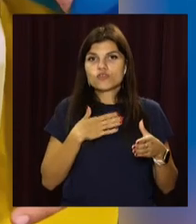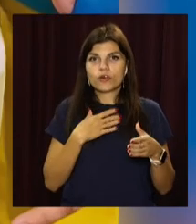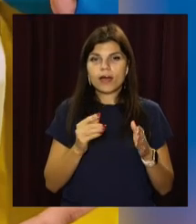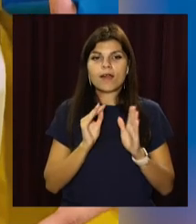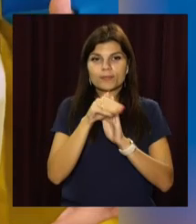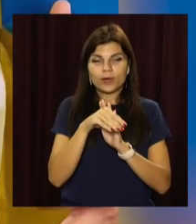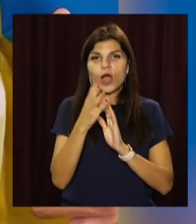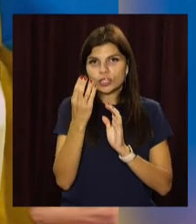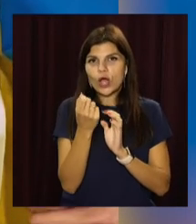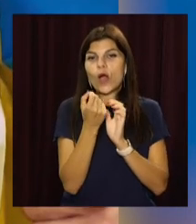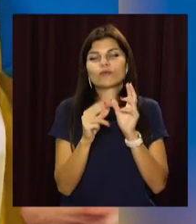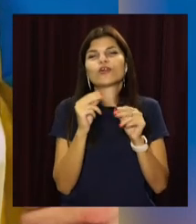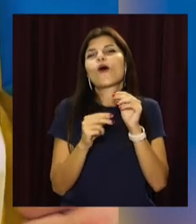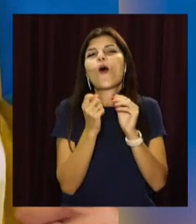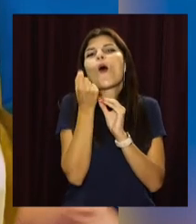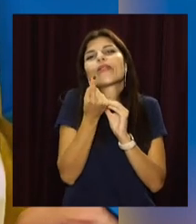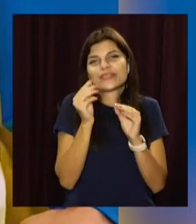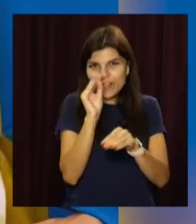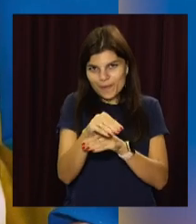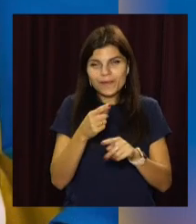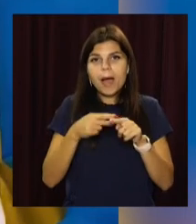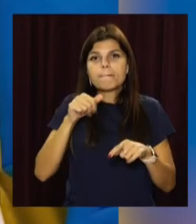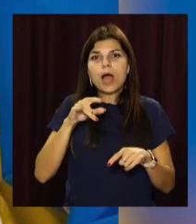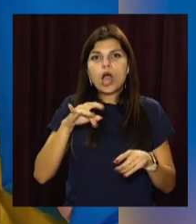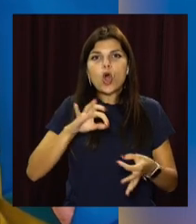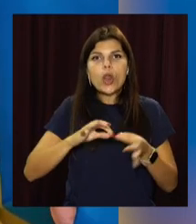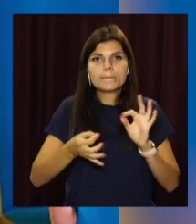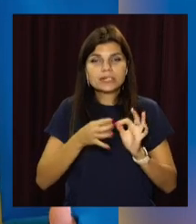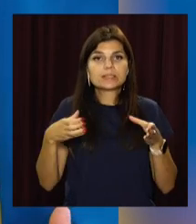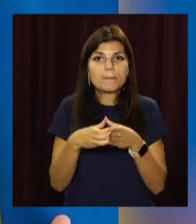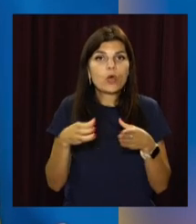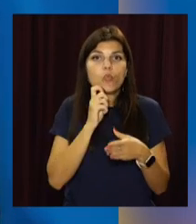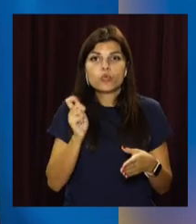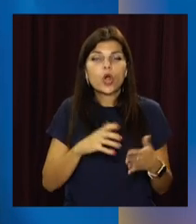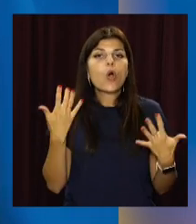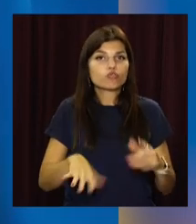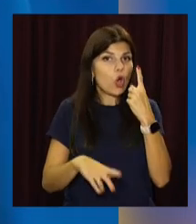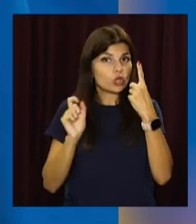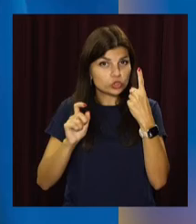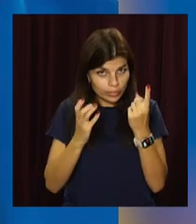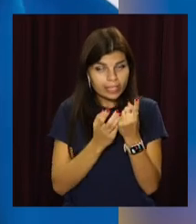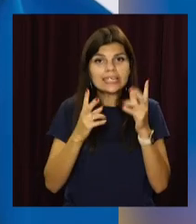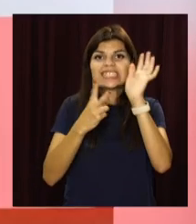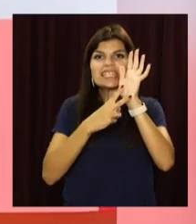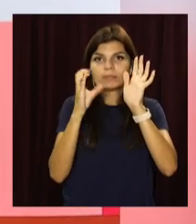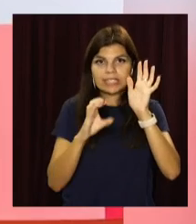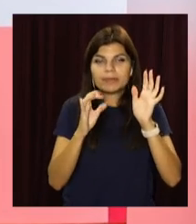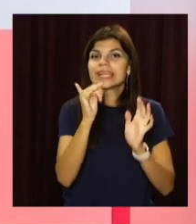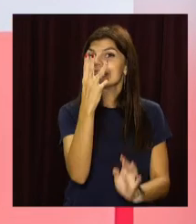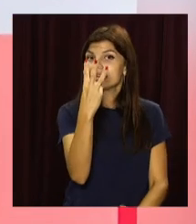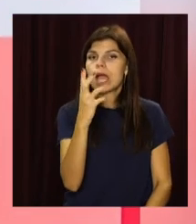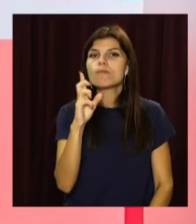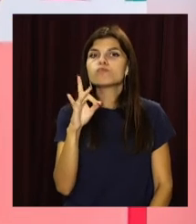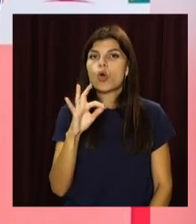поповнилася 11-ю нагородою. В активі паралімпійської збірної України вже одна золота, 7 срібних і 3